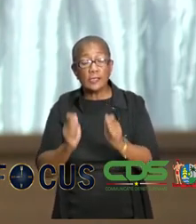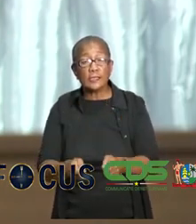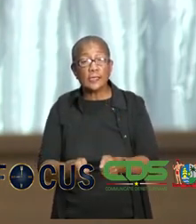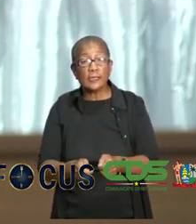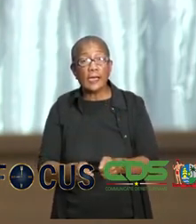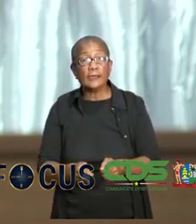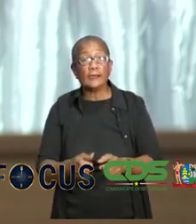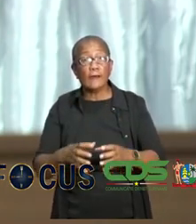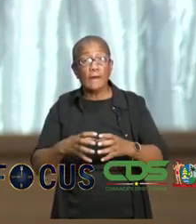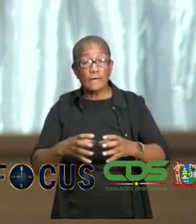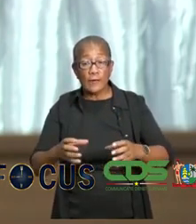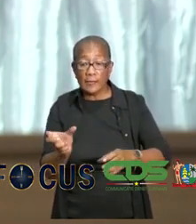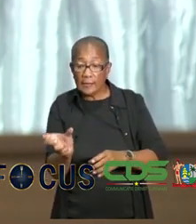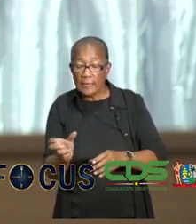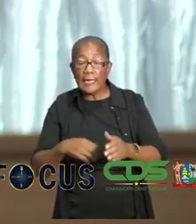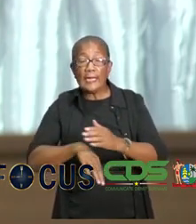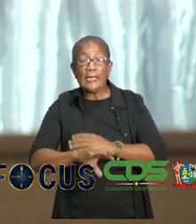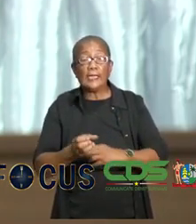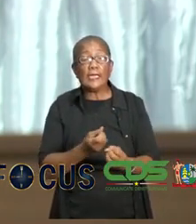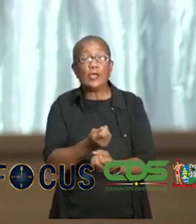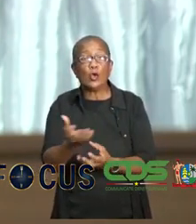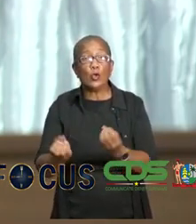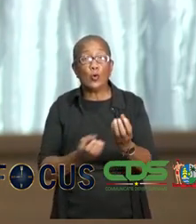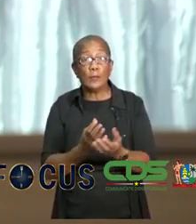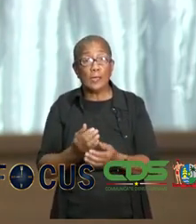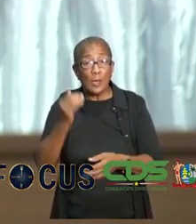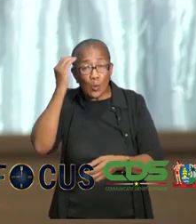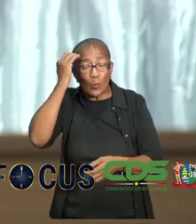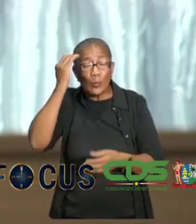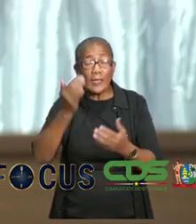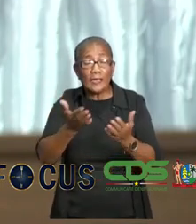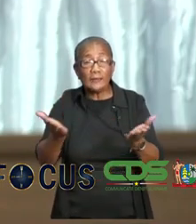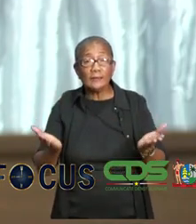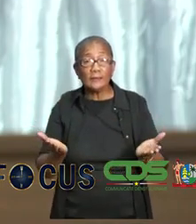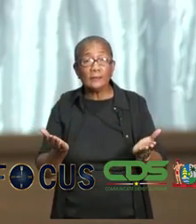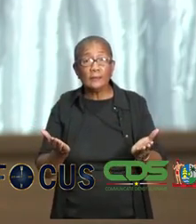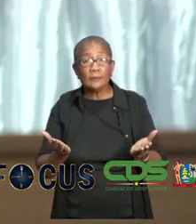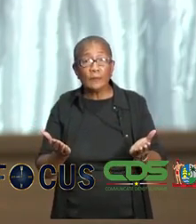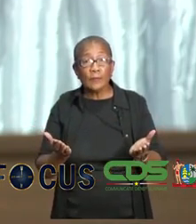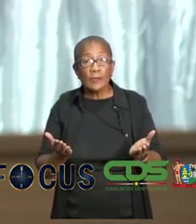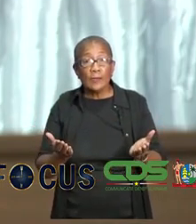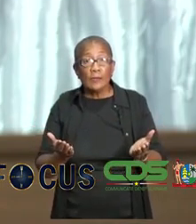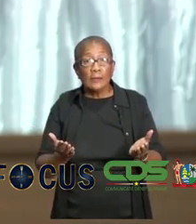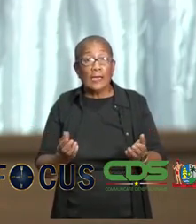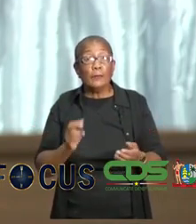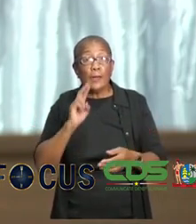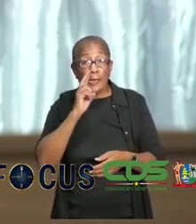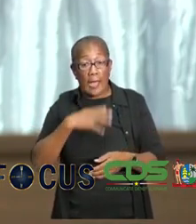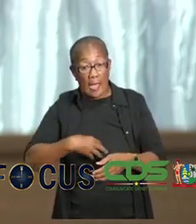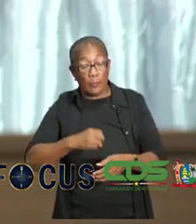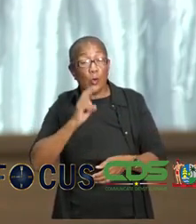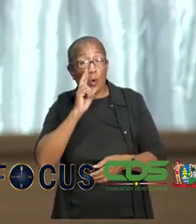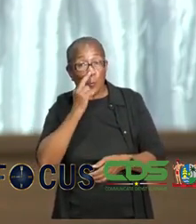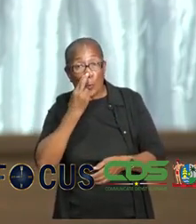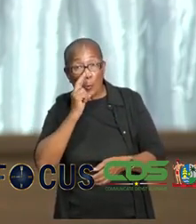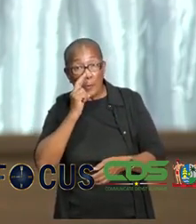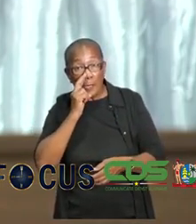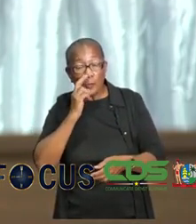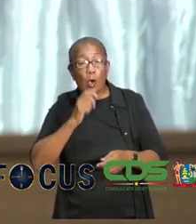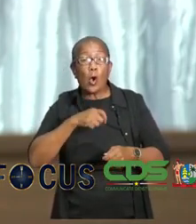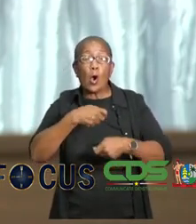de grootheden in de economie. En u weet dat men gepoogd heeft die koers